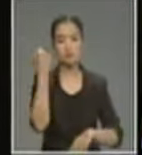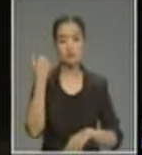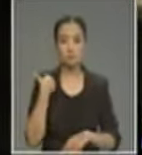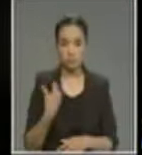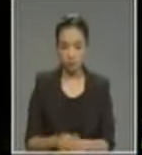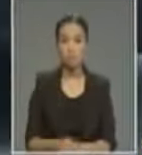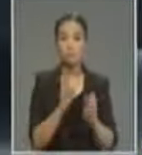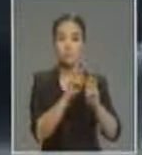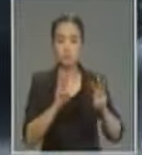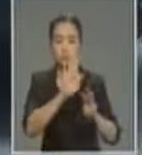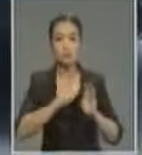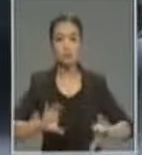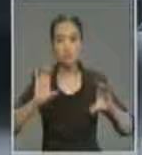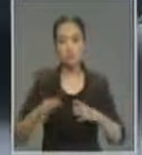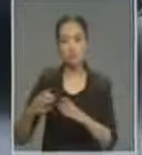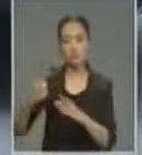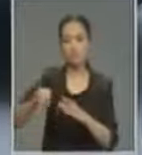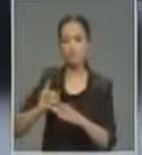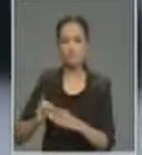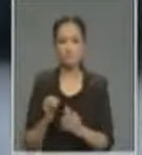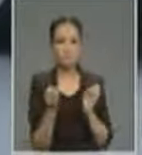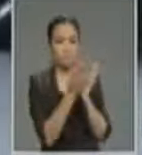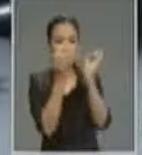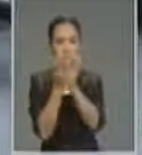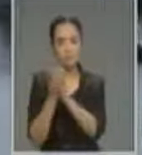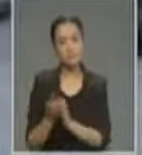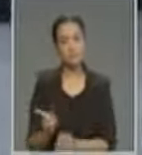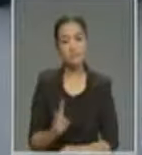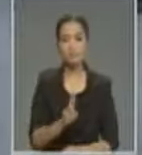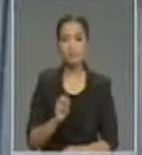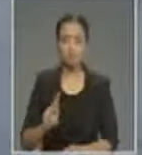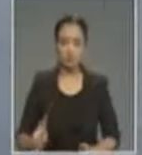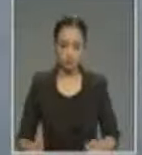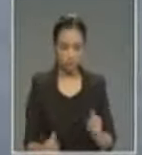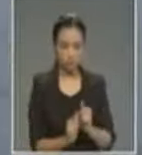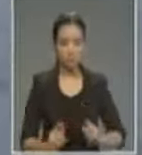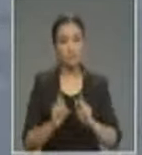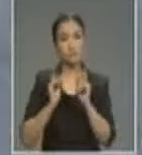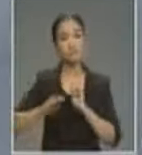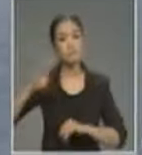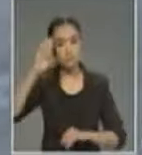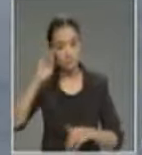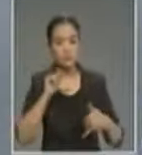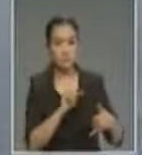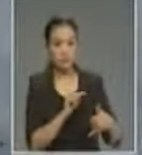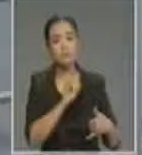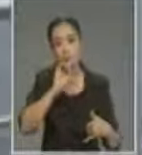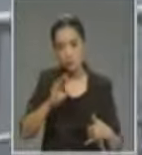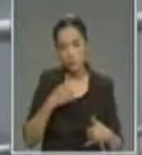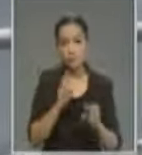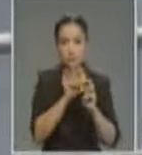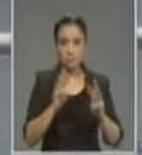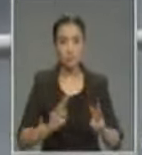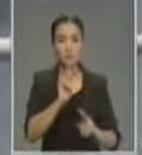มตีเว็บไซต์ของรัฐบาลจากกลุ่มต่อต้านนั้นนะคะมีความเห็นจากรัฐมนตรีช่วยว่าการกระทรวงกลาโหมพลเอกอุดมเดชศรีตบุตรค่ะบอกว่าเว็บ